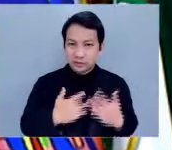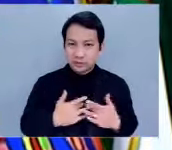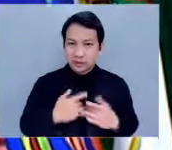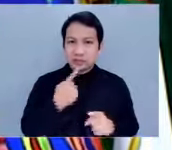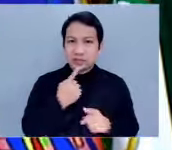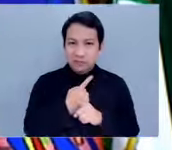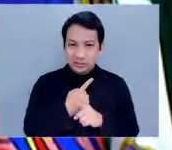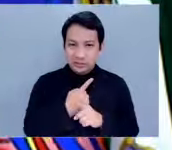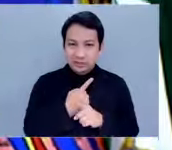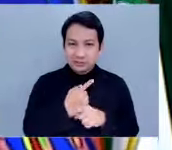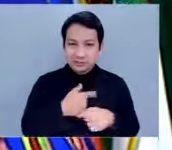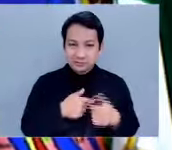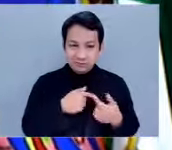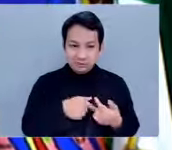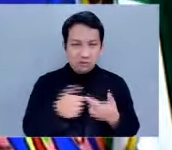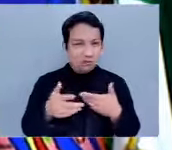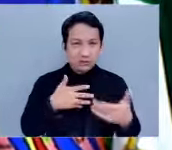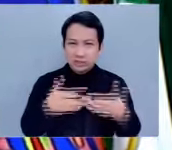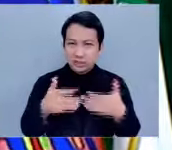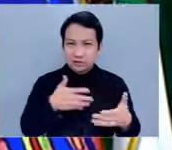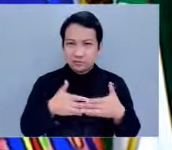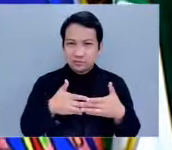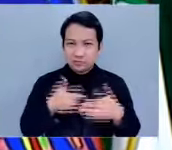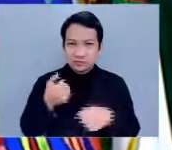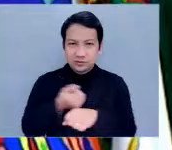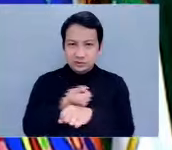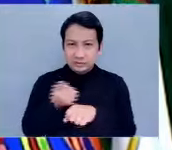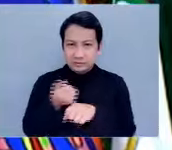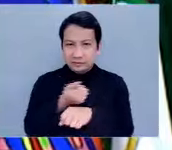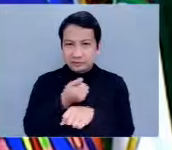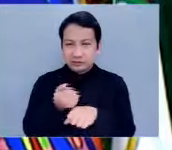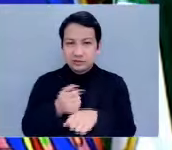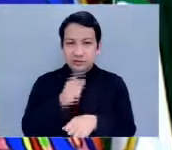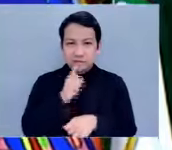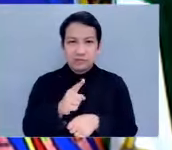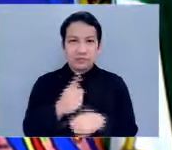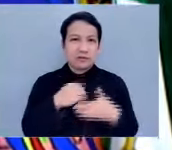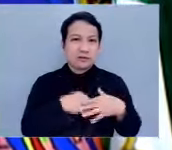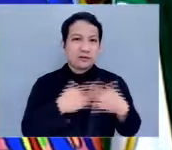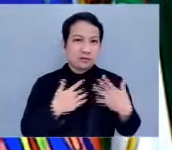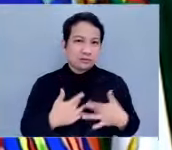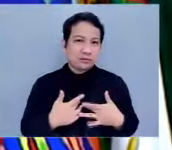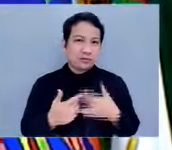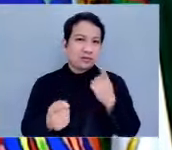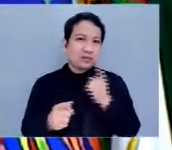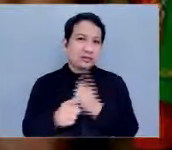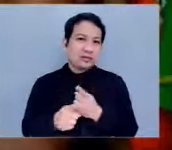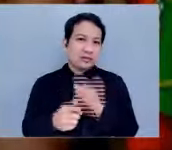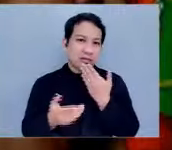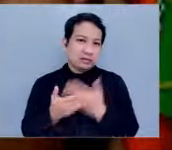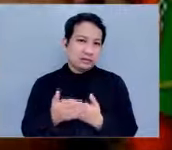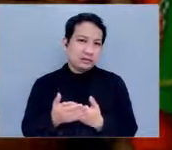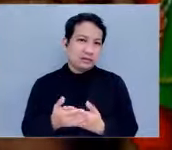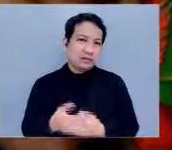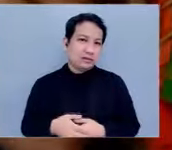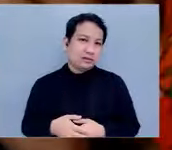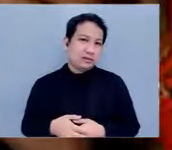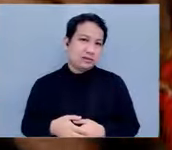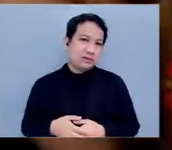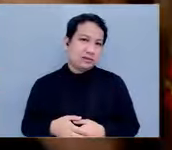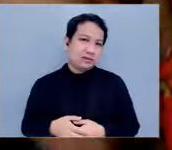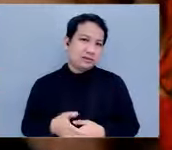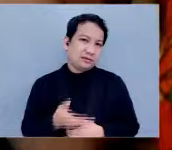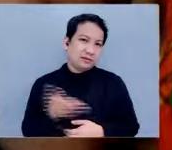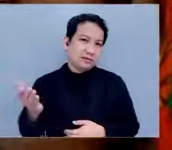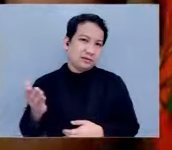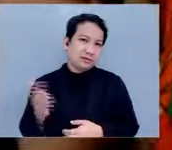na may pinagdadaanan tayo, we always make sure na ang puso natin ay nasa tamang lugar. Yes. Yun naman. Kaya ako, very